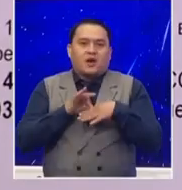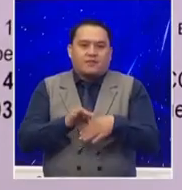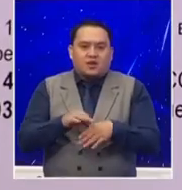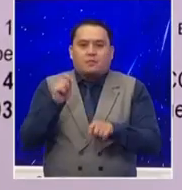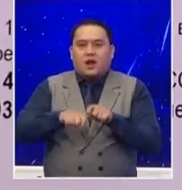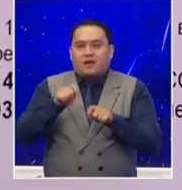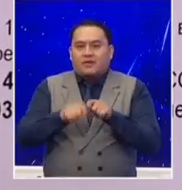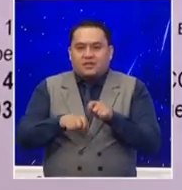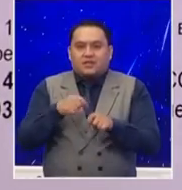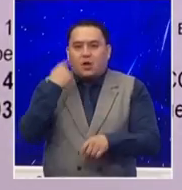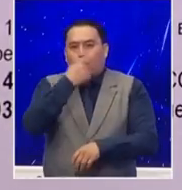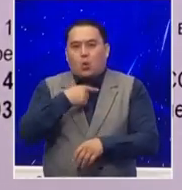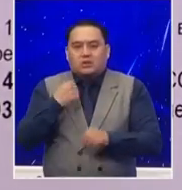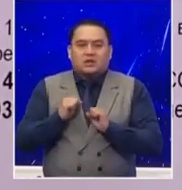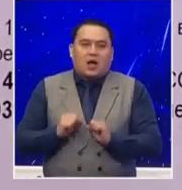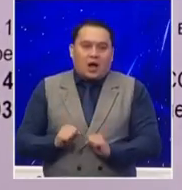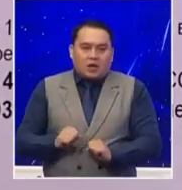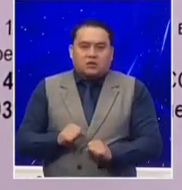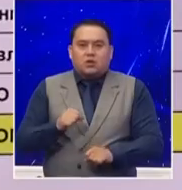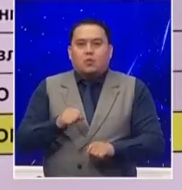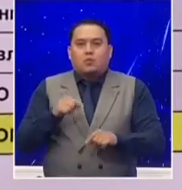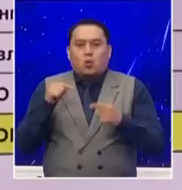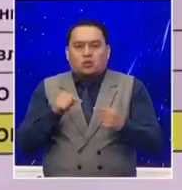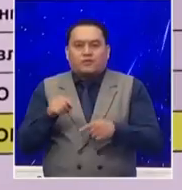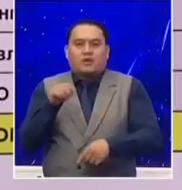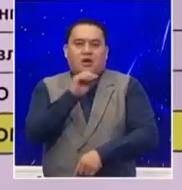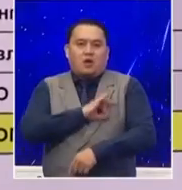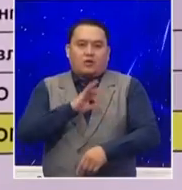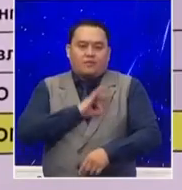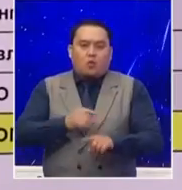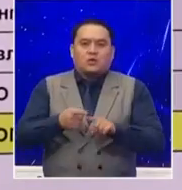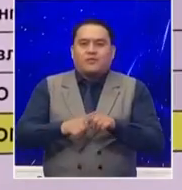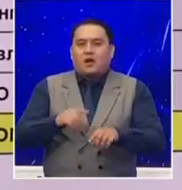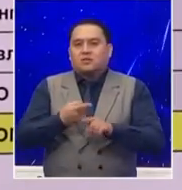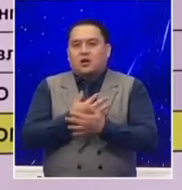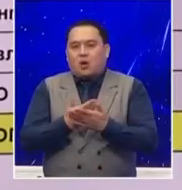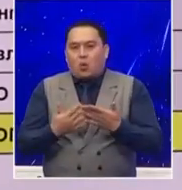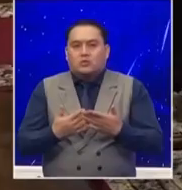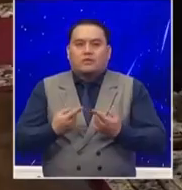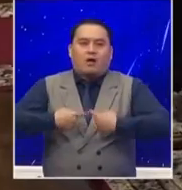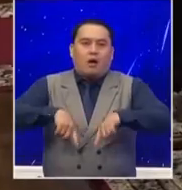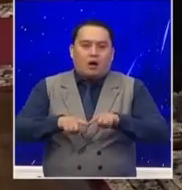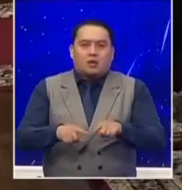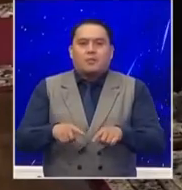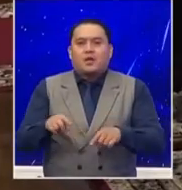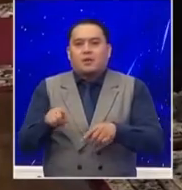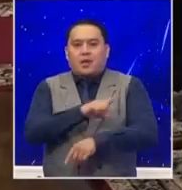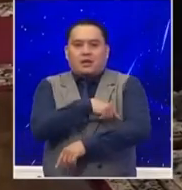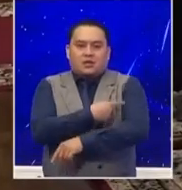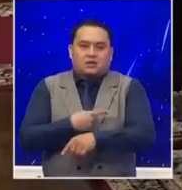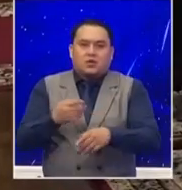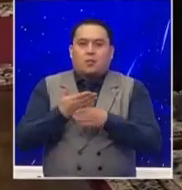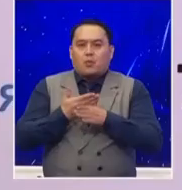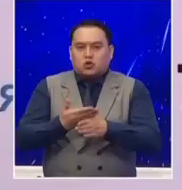ревизию запасов средств индивидуальной защиты и антиковидных лекарств в инфекционных стационарах, а также организациях первичной